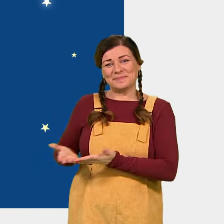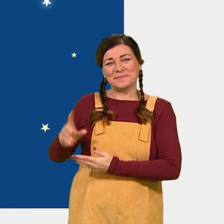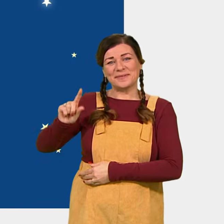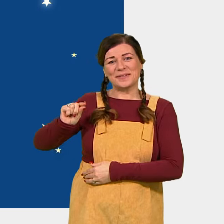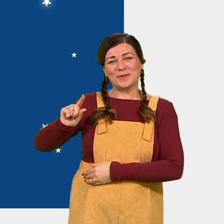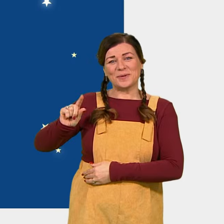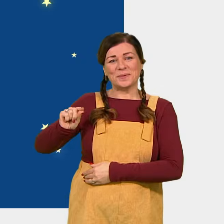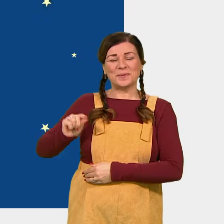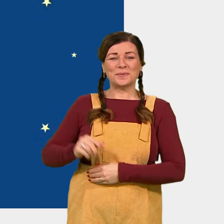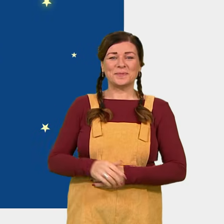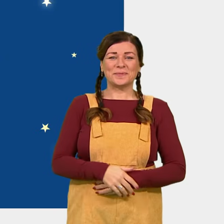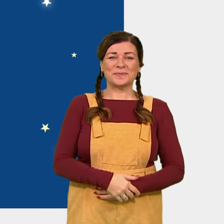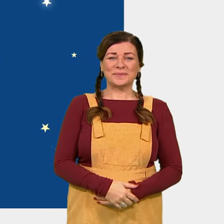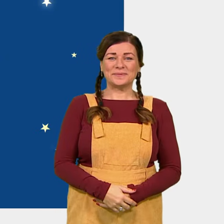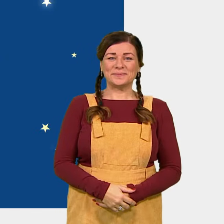ni fyd